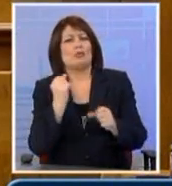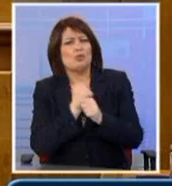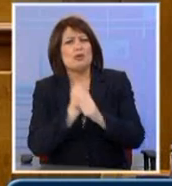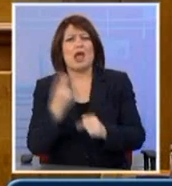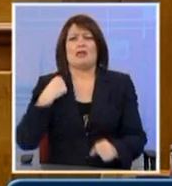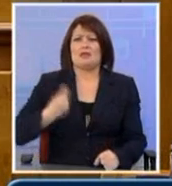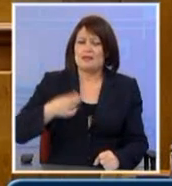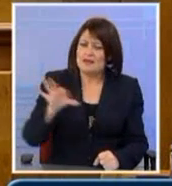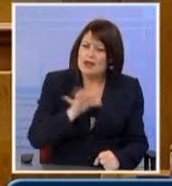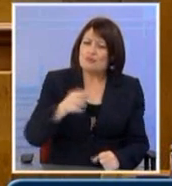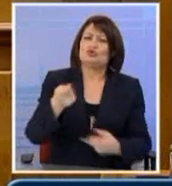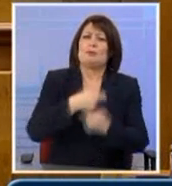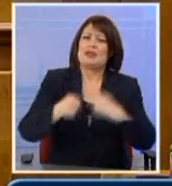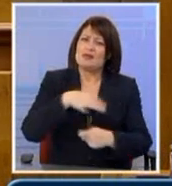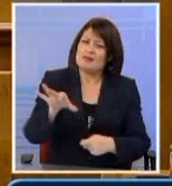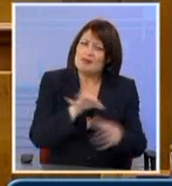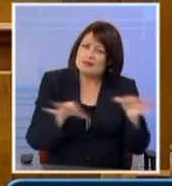στους δήμους, σε επιχειρήσεις.